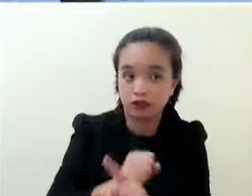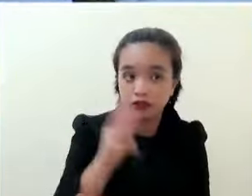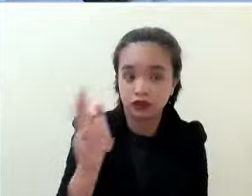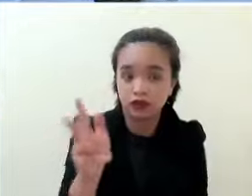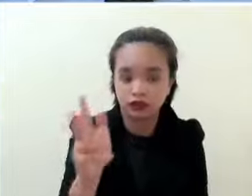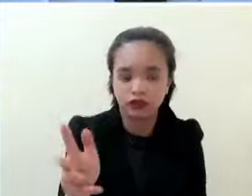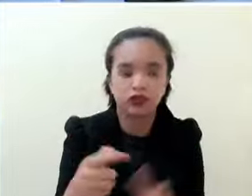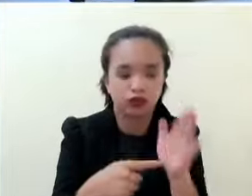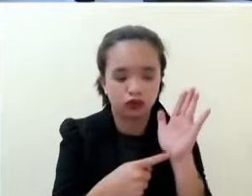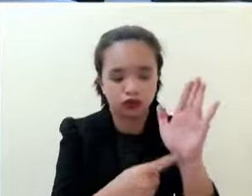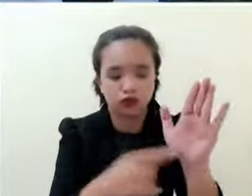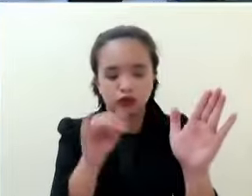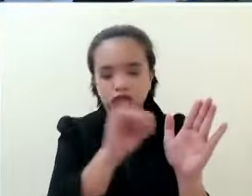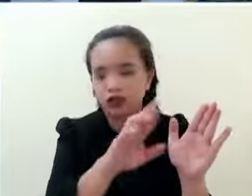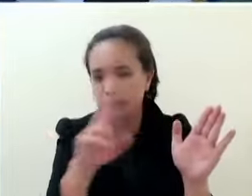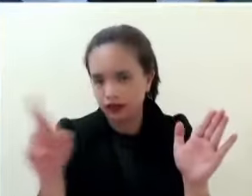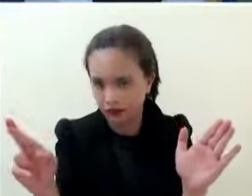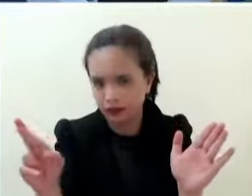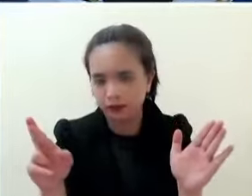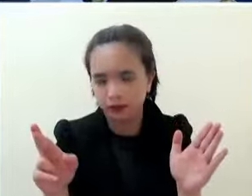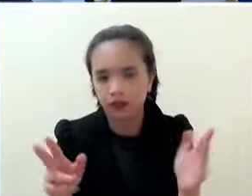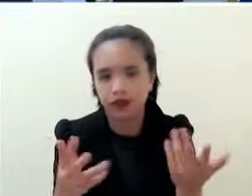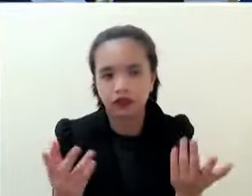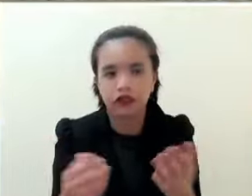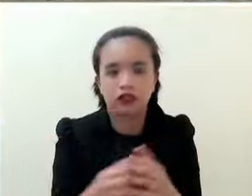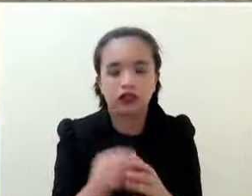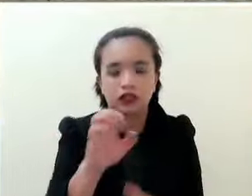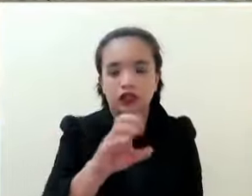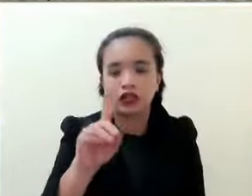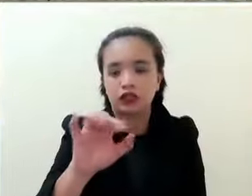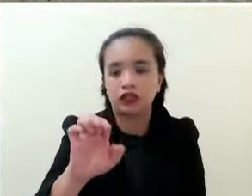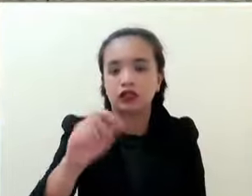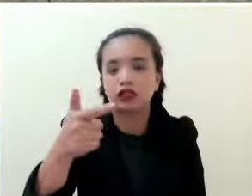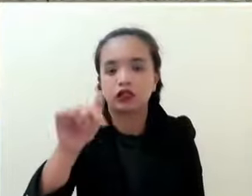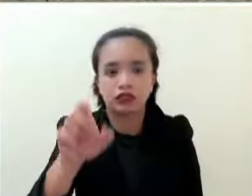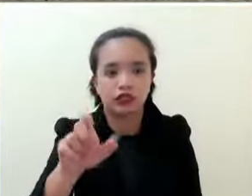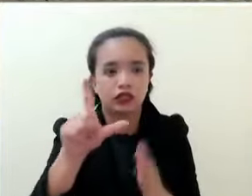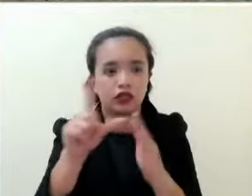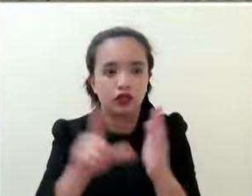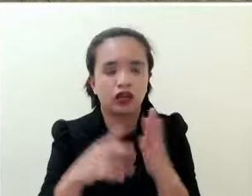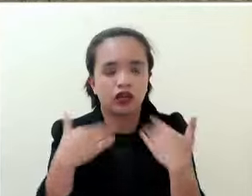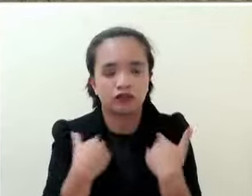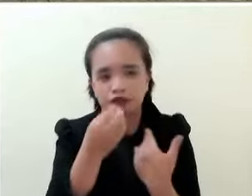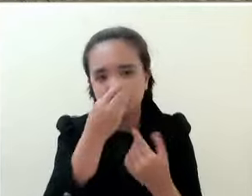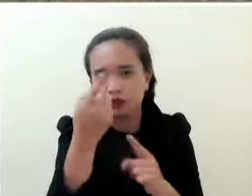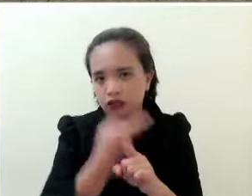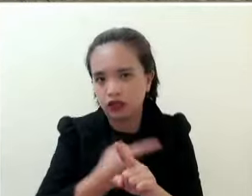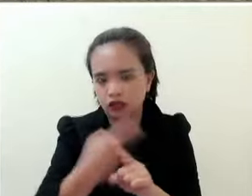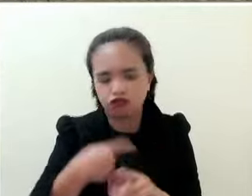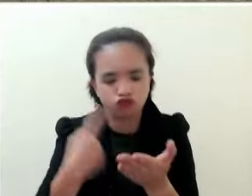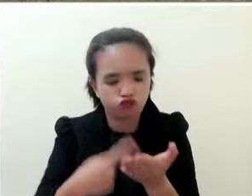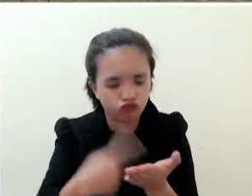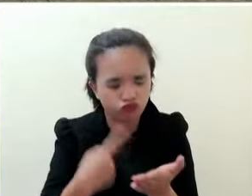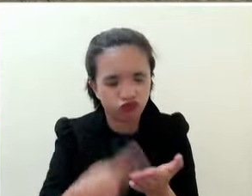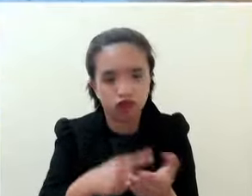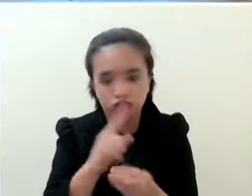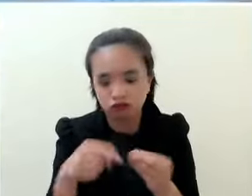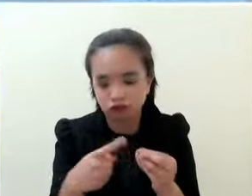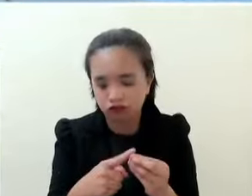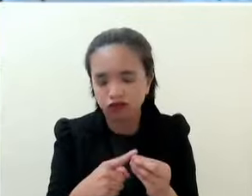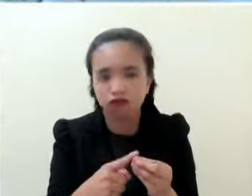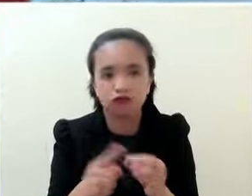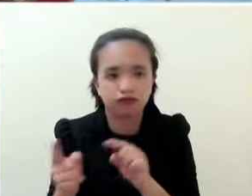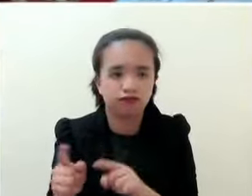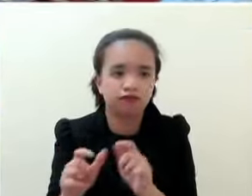ipinresenta na ang implementing rules and regulations ng Eddie Garcia Law. Nagkaroon ng ilang buwang pag-uusap at pagpaplansya ng mga panuntunan